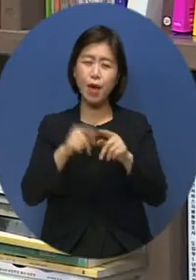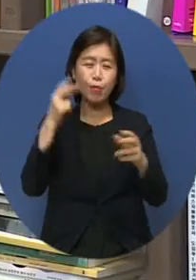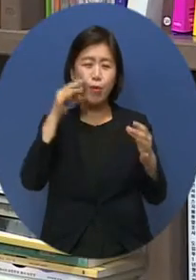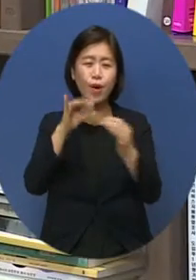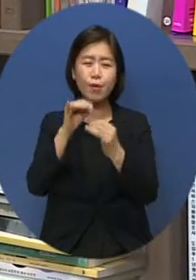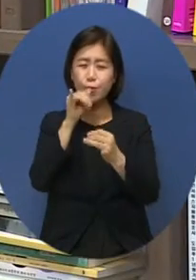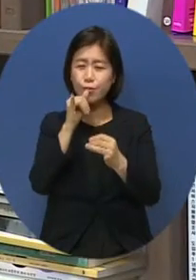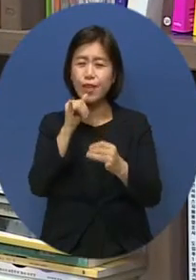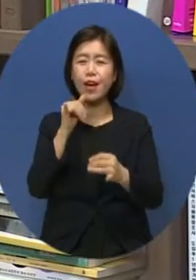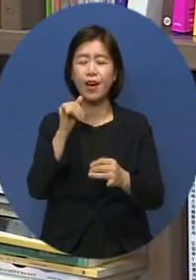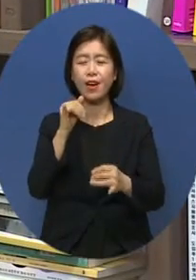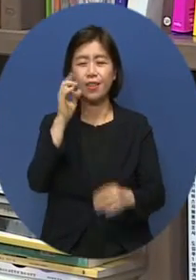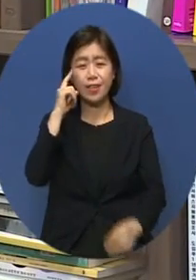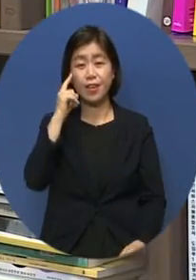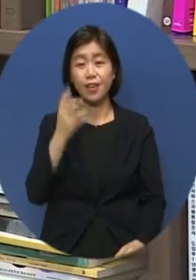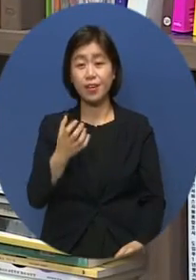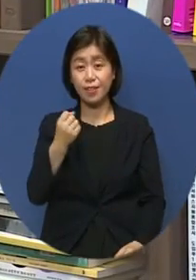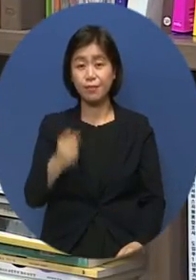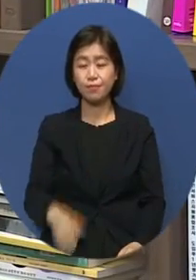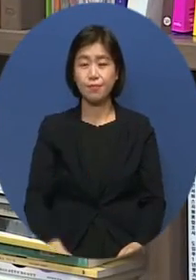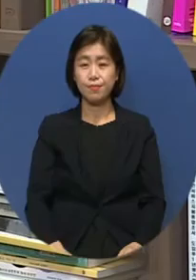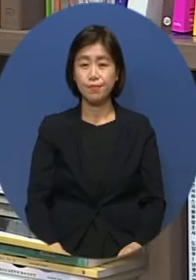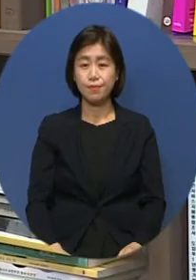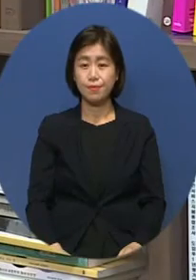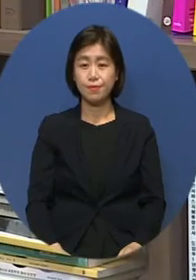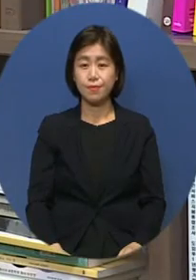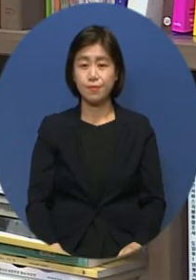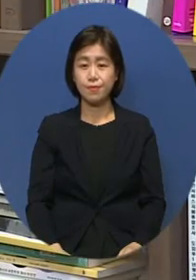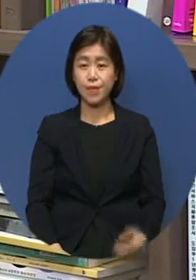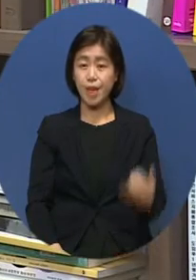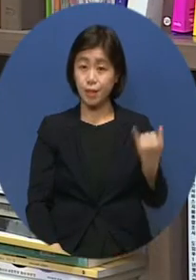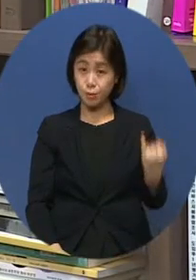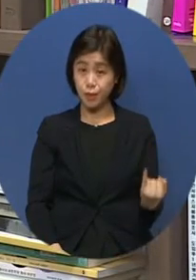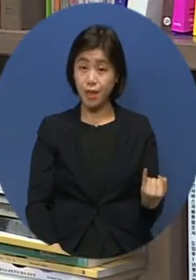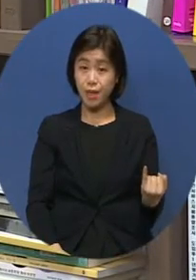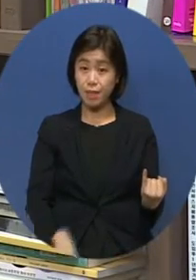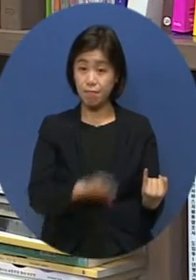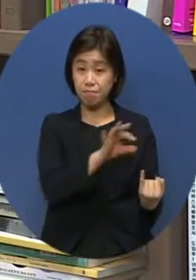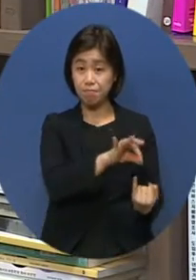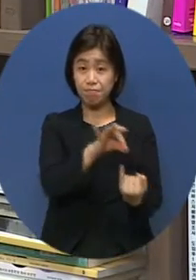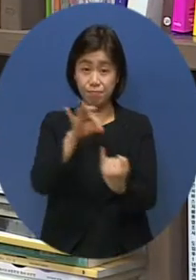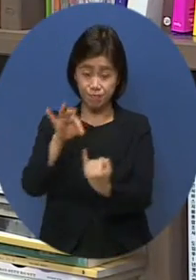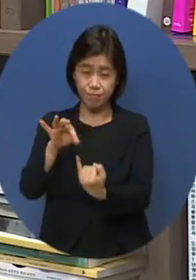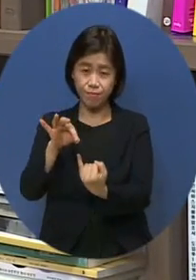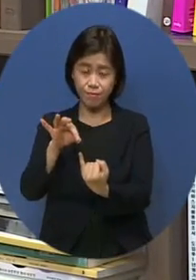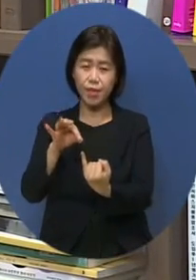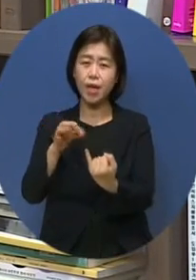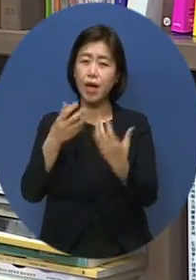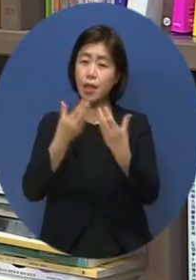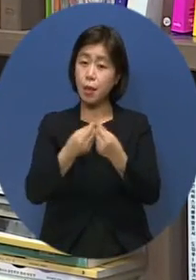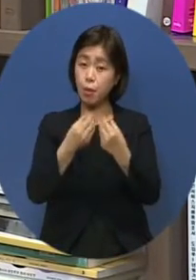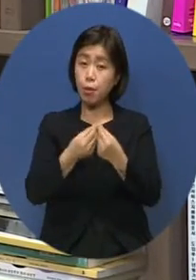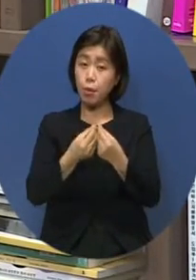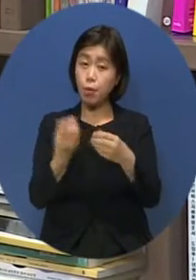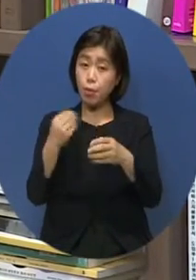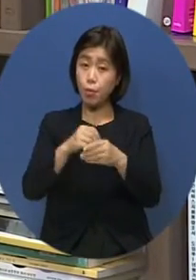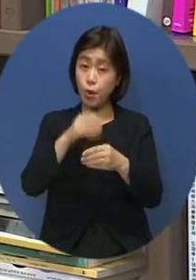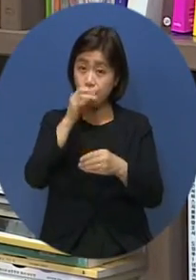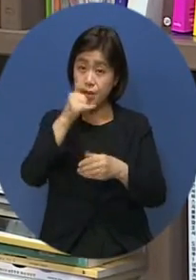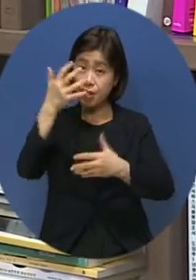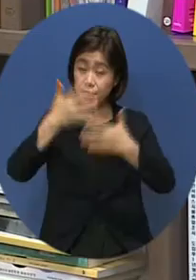네, 맞습니다. 그러니까 이게 뭐 탈시설, 그 혜정 씨의 탈시설 얘기가 담긴 영화긴 하지만 네.